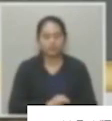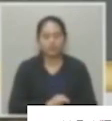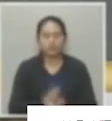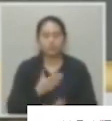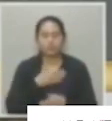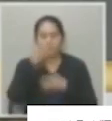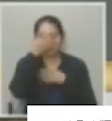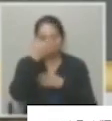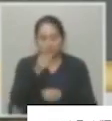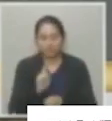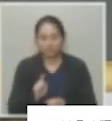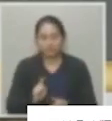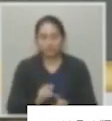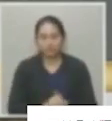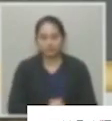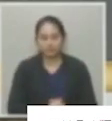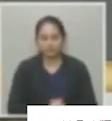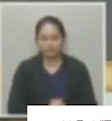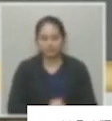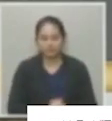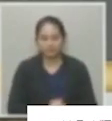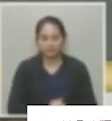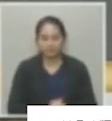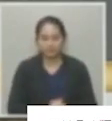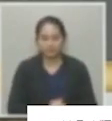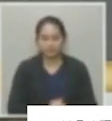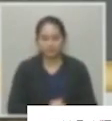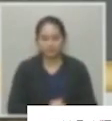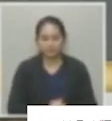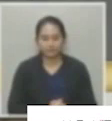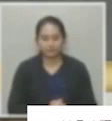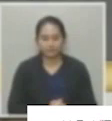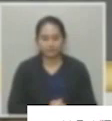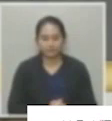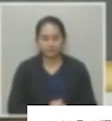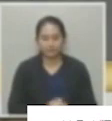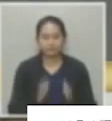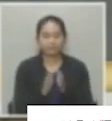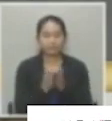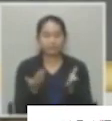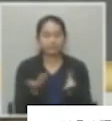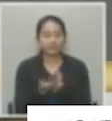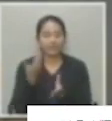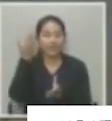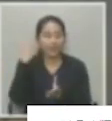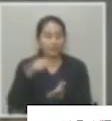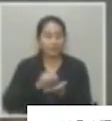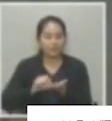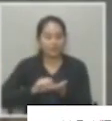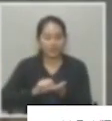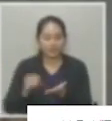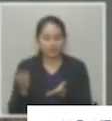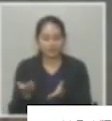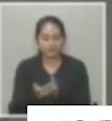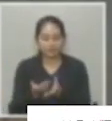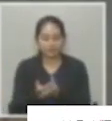จอย่างนี้นะครับท่านทุกหัวเรื่องที่ท่านเขียนในเล่มก่อนกับเล่มนี้นะฮะเล่